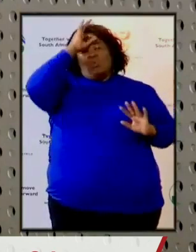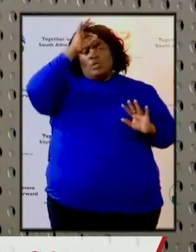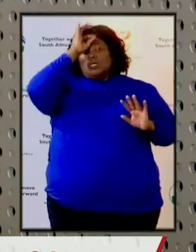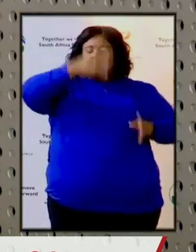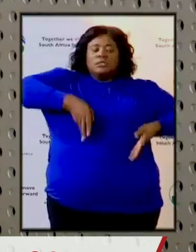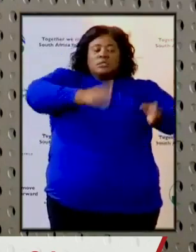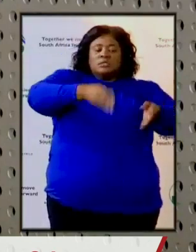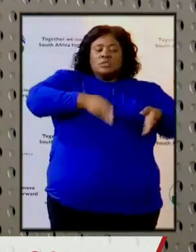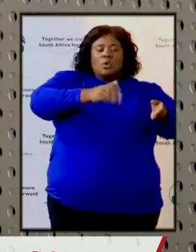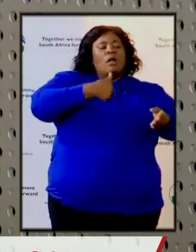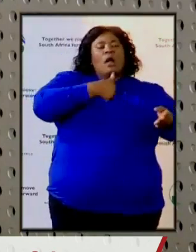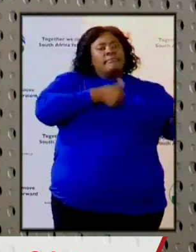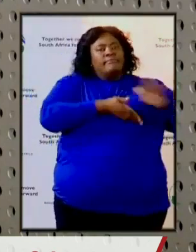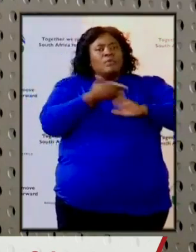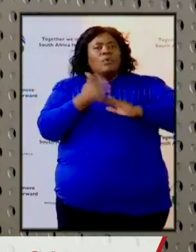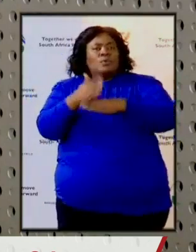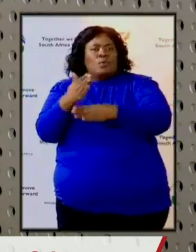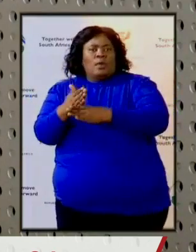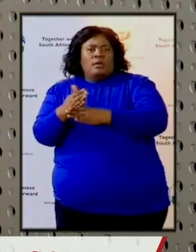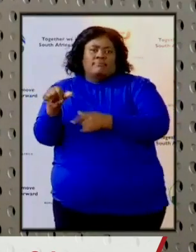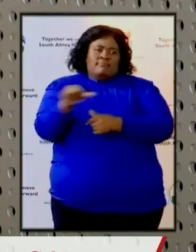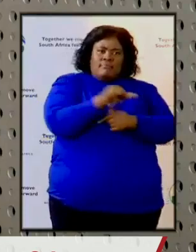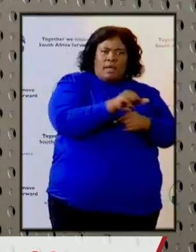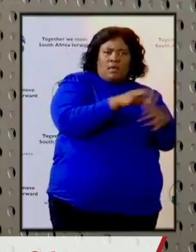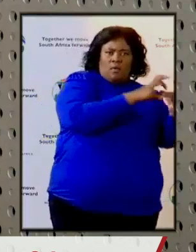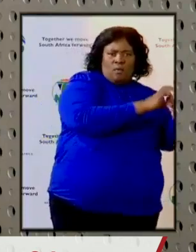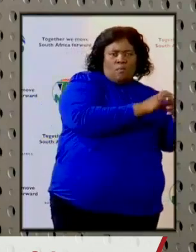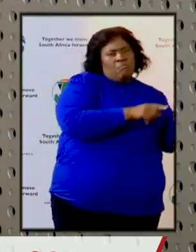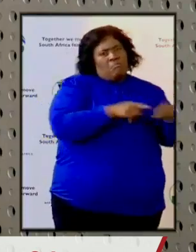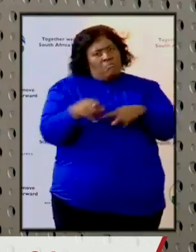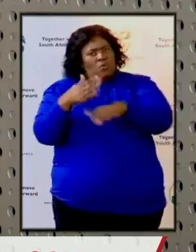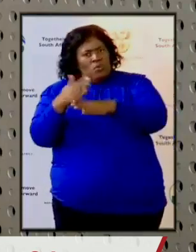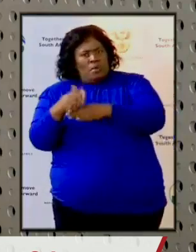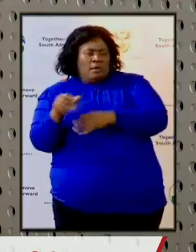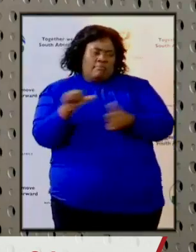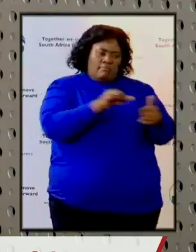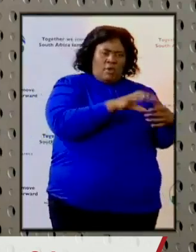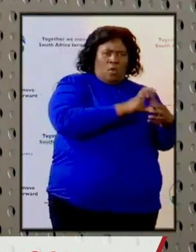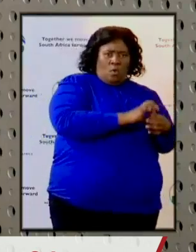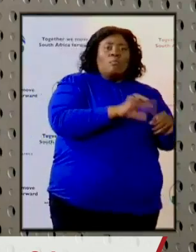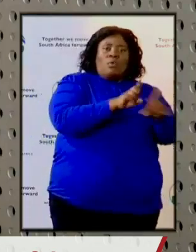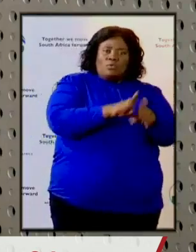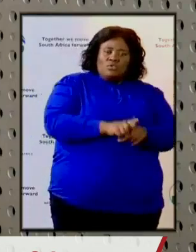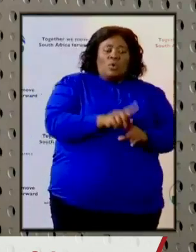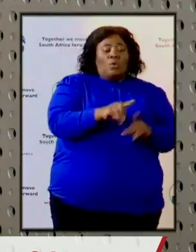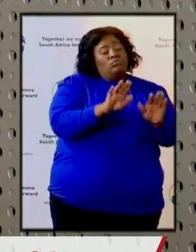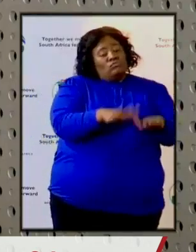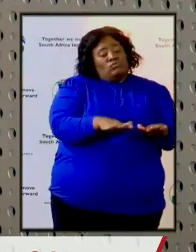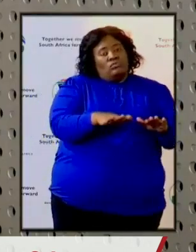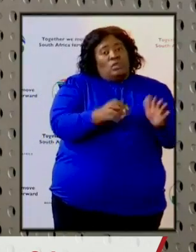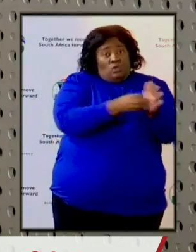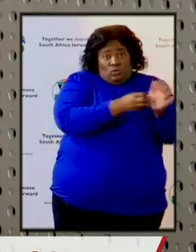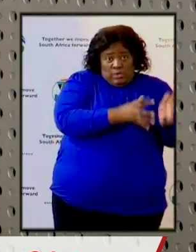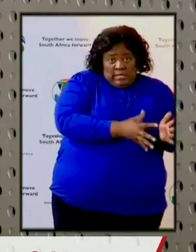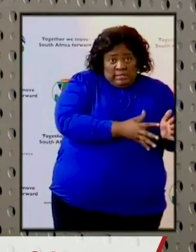beze emsebenzini baya nasekhaya. Neyikole mase kuvuliwe makukhona abafundi abenza kanjalo